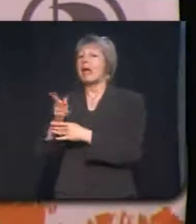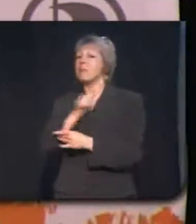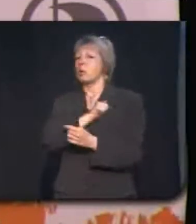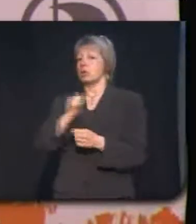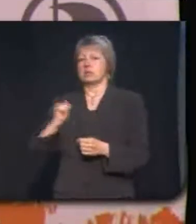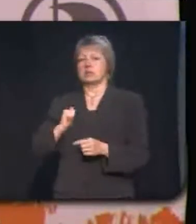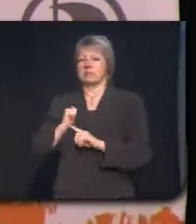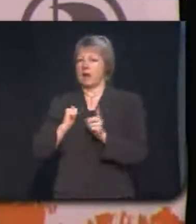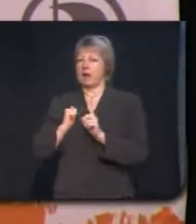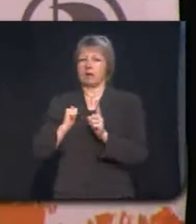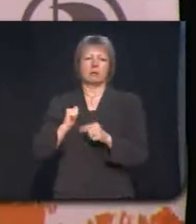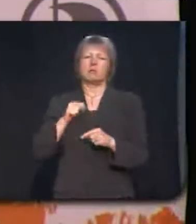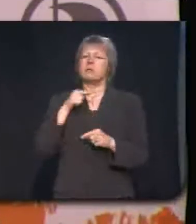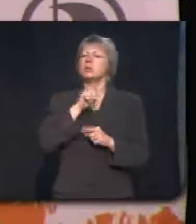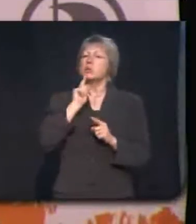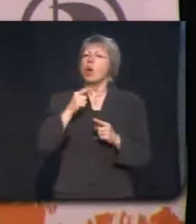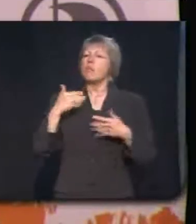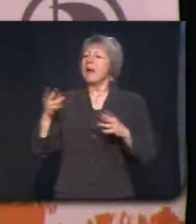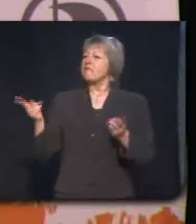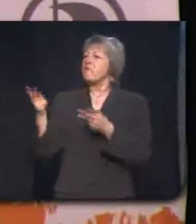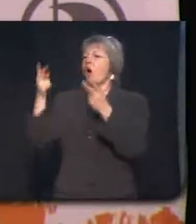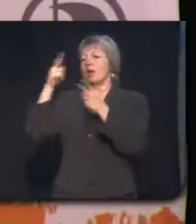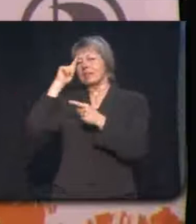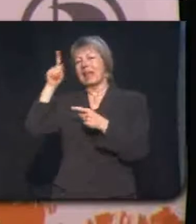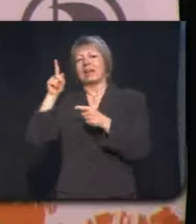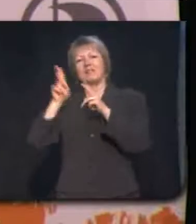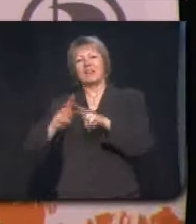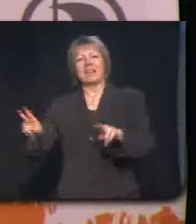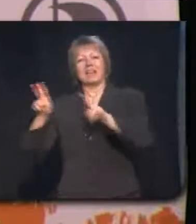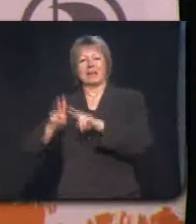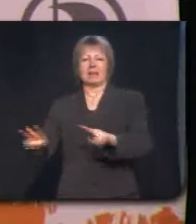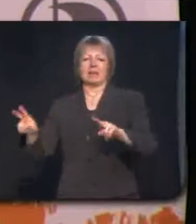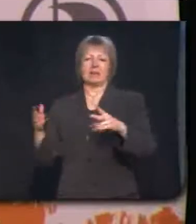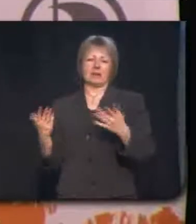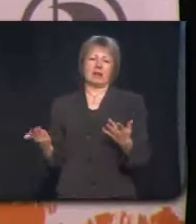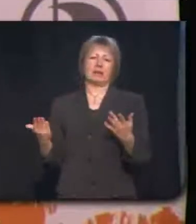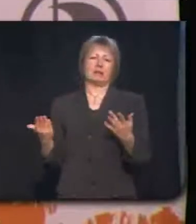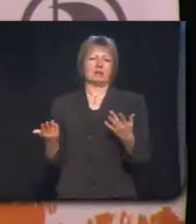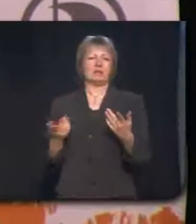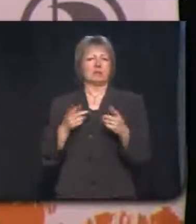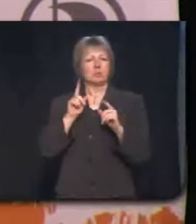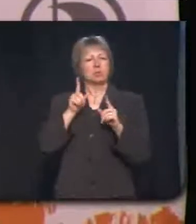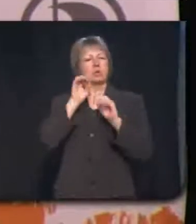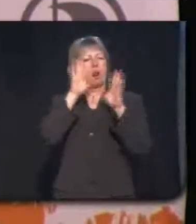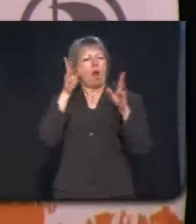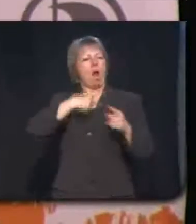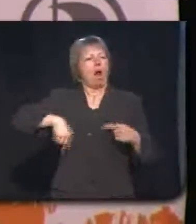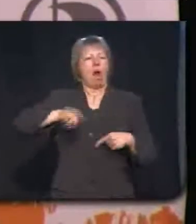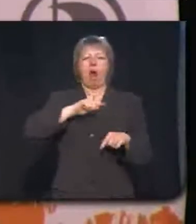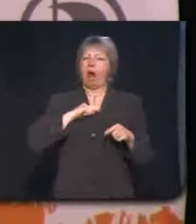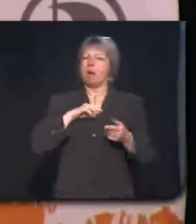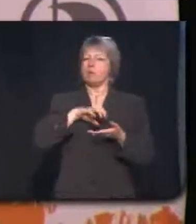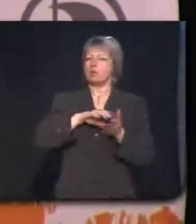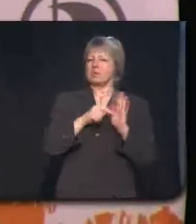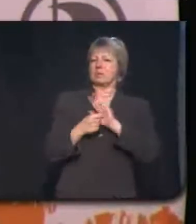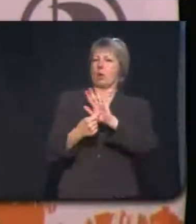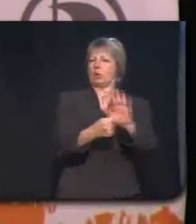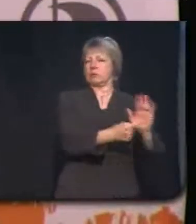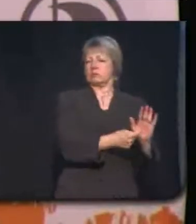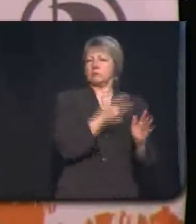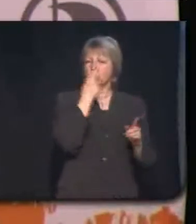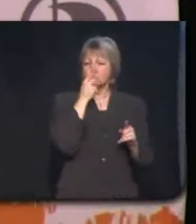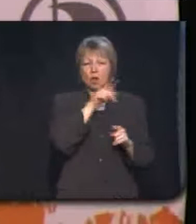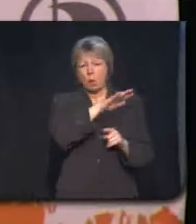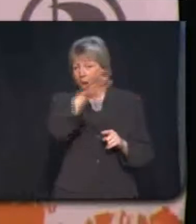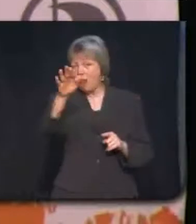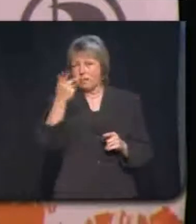die Fried des Friedens Denken fördern und so weiter dass wir uns klar positionieren und ich denke ihr könnt euch alle mal hier die Anträge